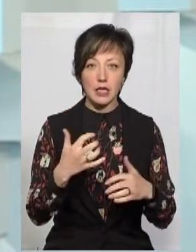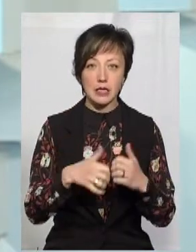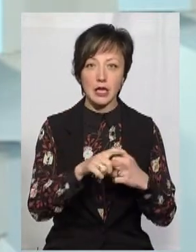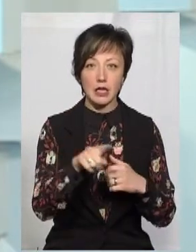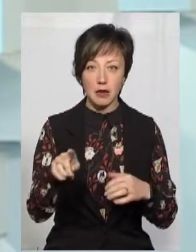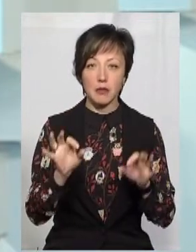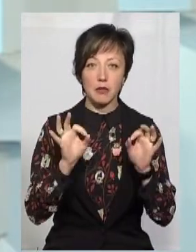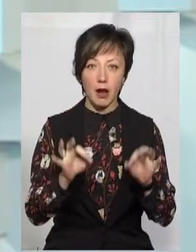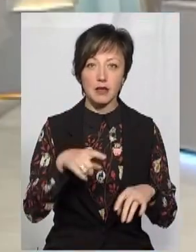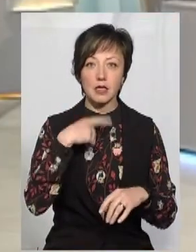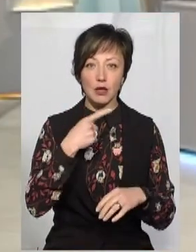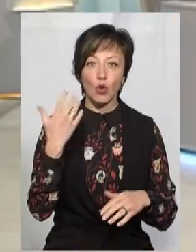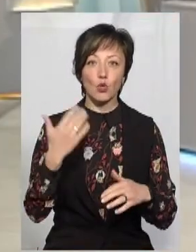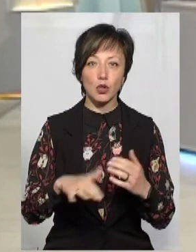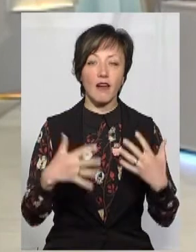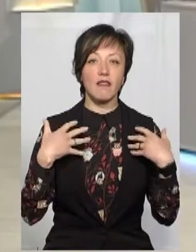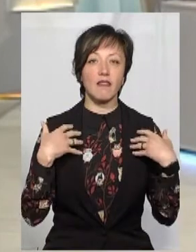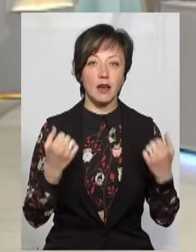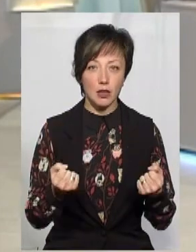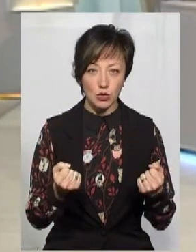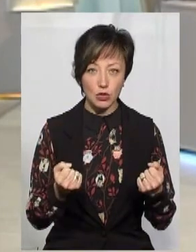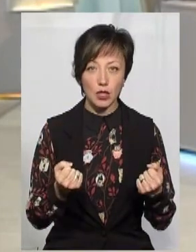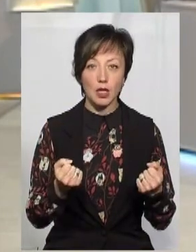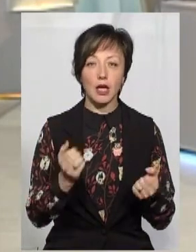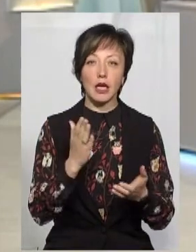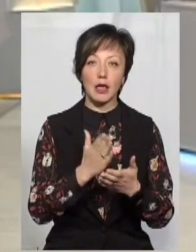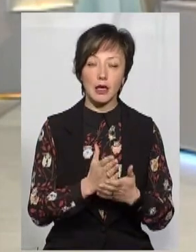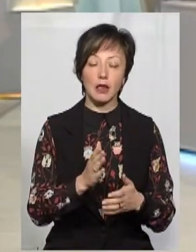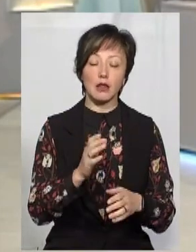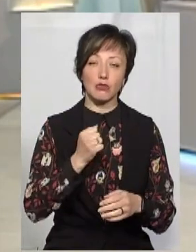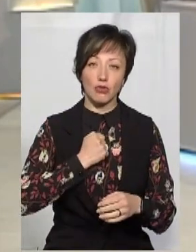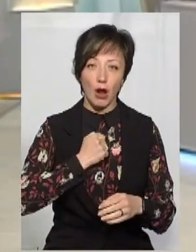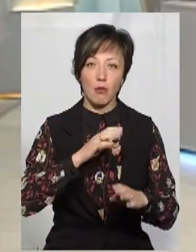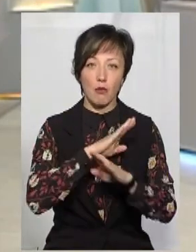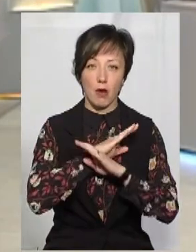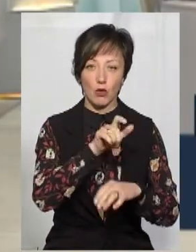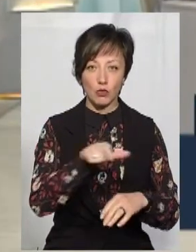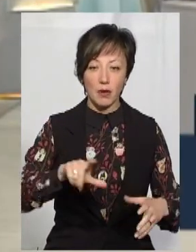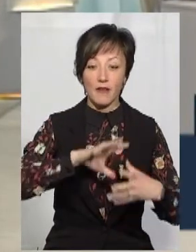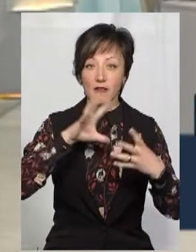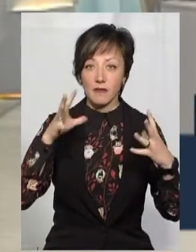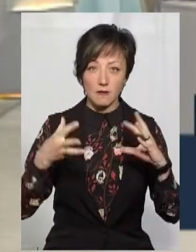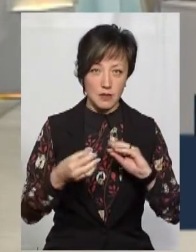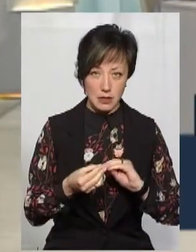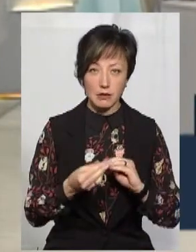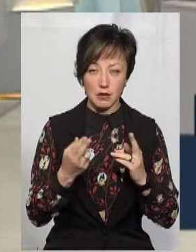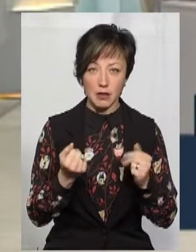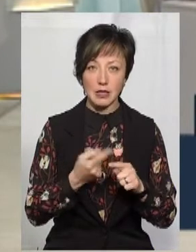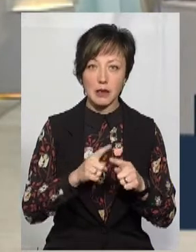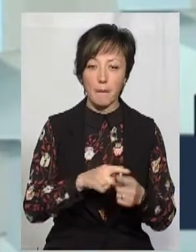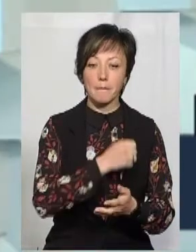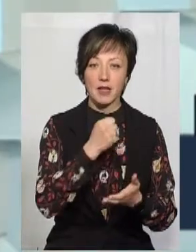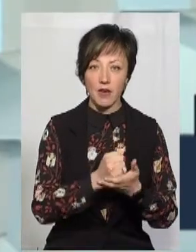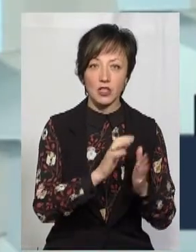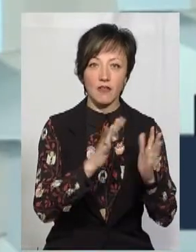серед них, як ви правильно зазначили, є ті особи, що вже видужали, ну і, на жаль, ті особи, які вже померли. Це всі разом, а не завжди? Це всі разом, да. Тобто це